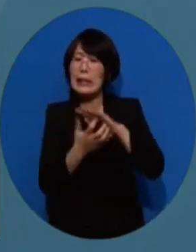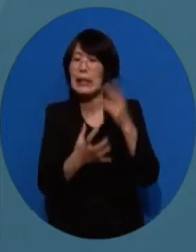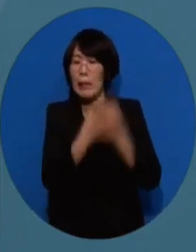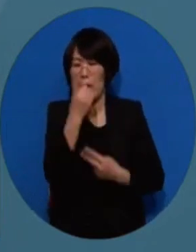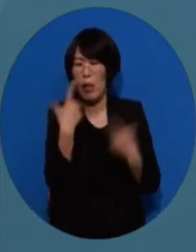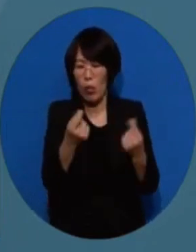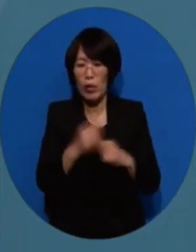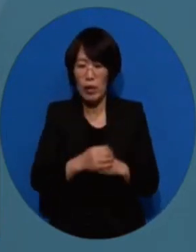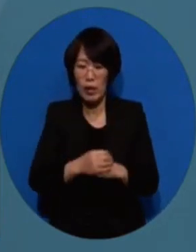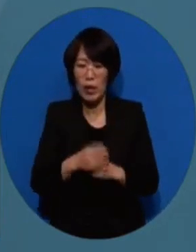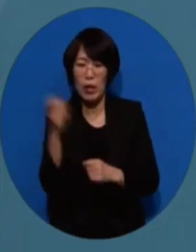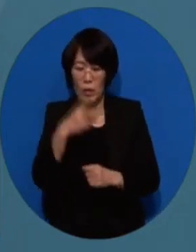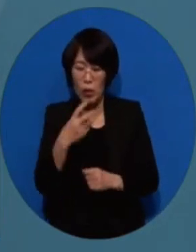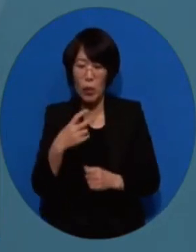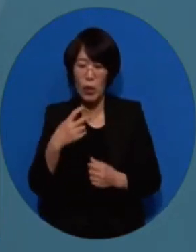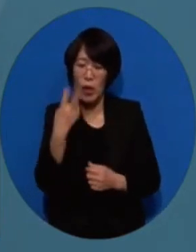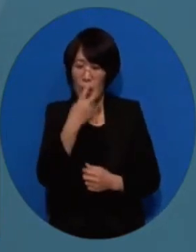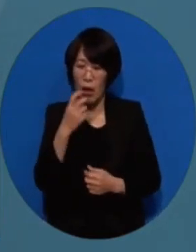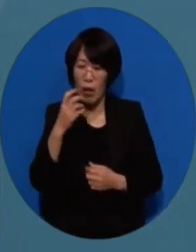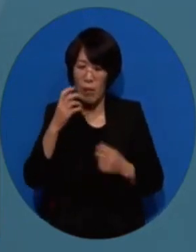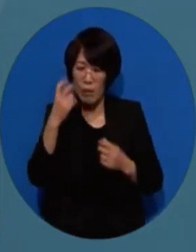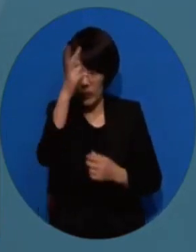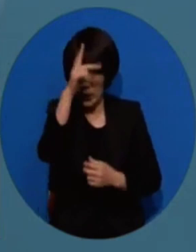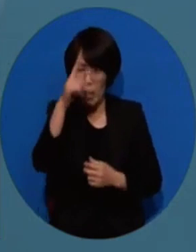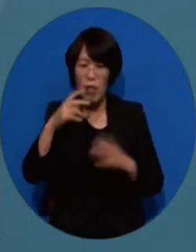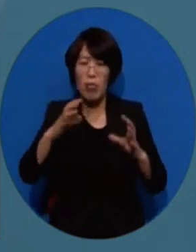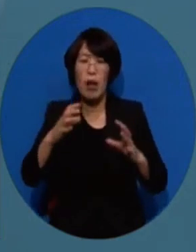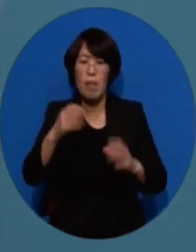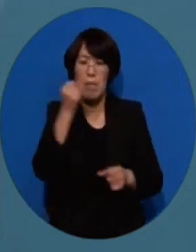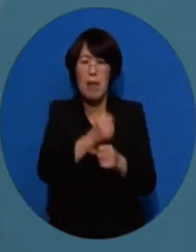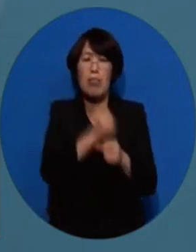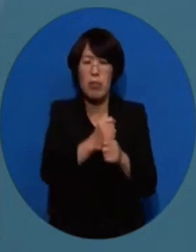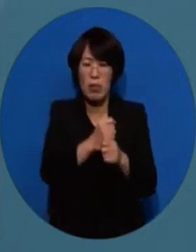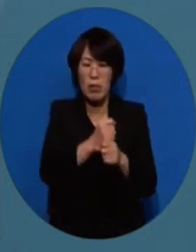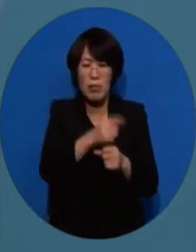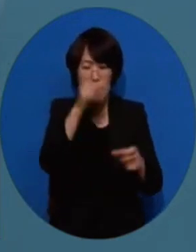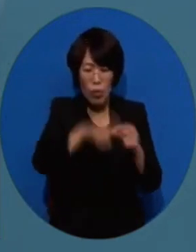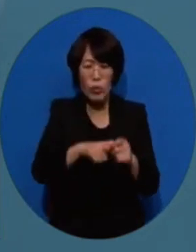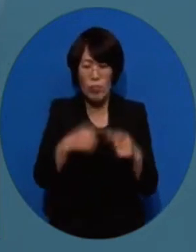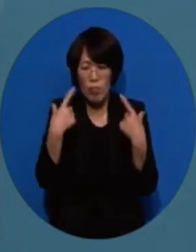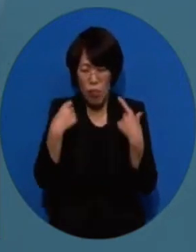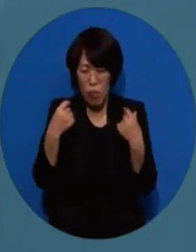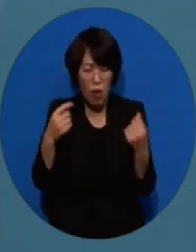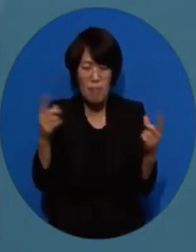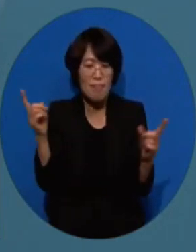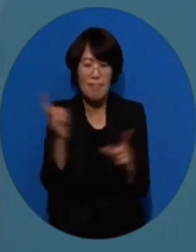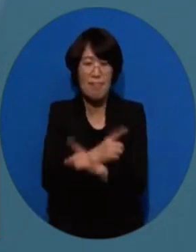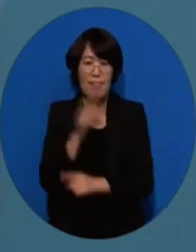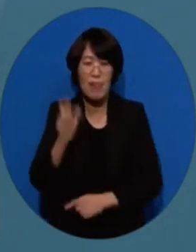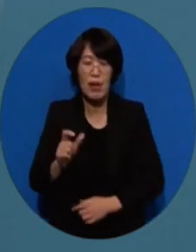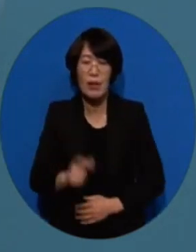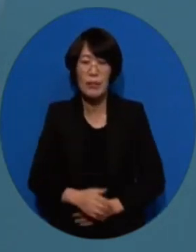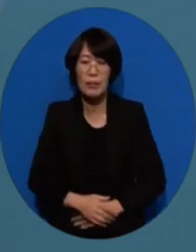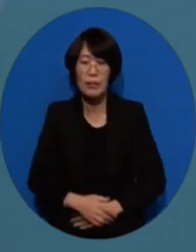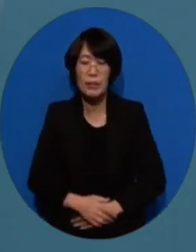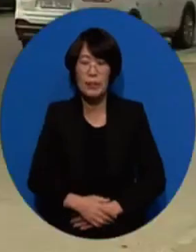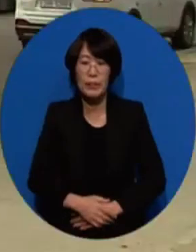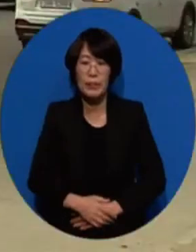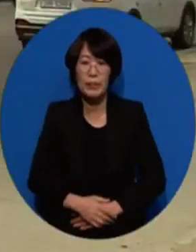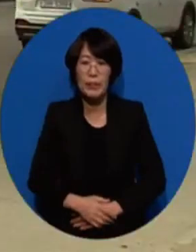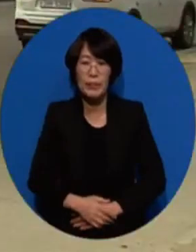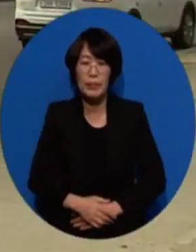그리고 검찰공화국이다 공화국을 만들려고 하는 본질에 있어서는 전혀 아무 변화가